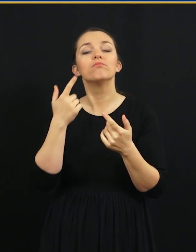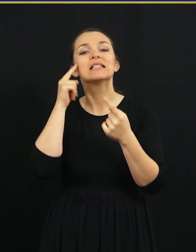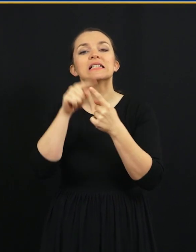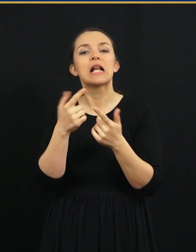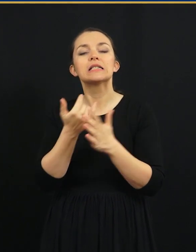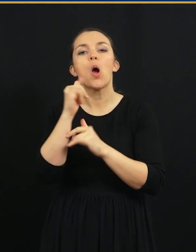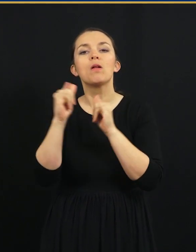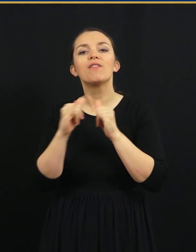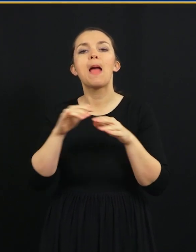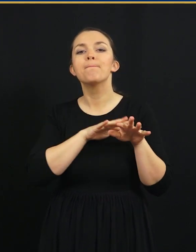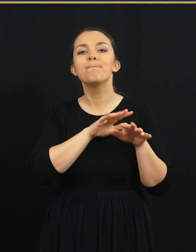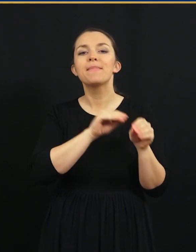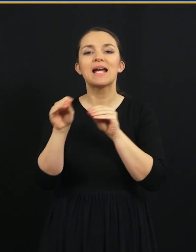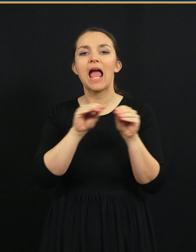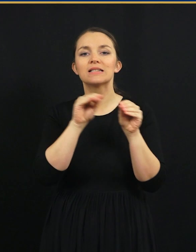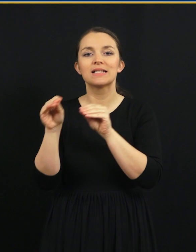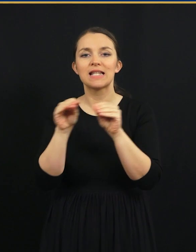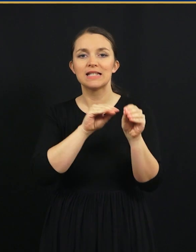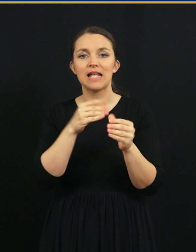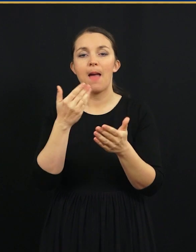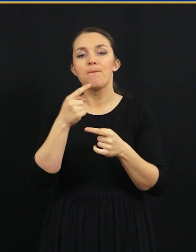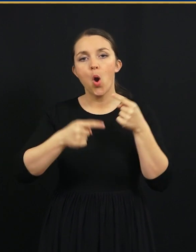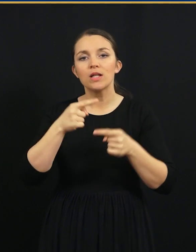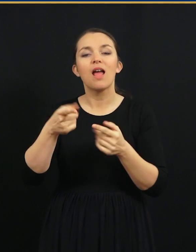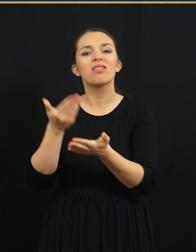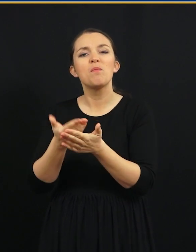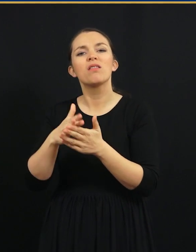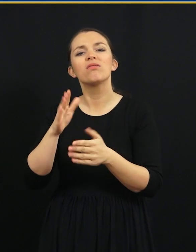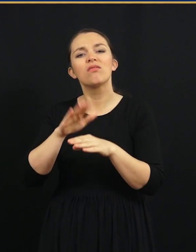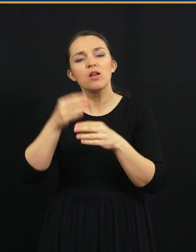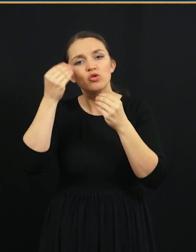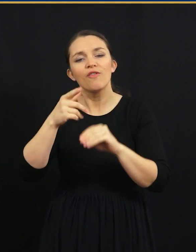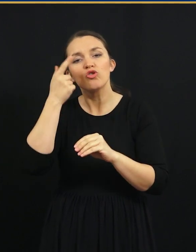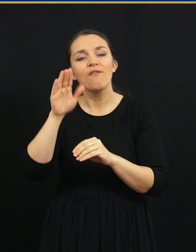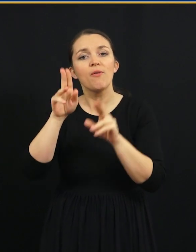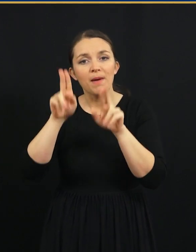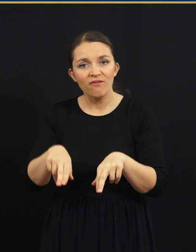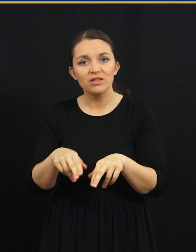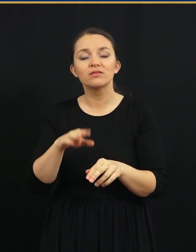s ciljem oblikovanja migracijske politike, temelječe na spoštovanju